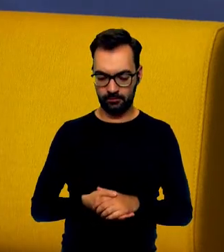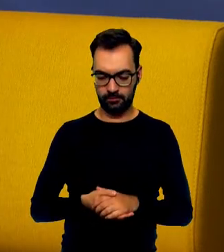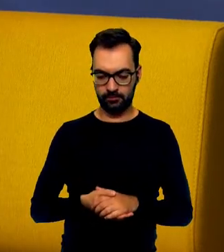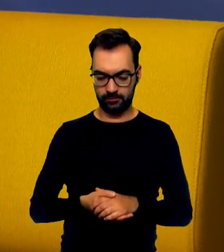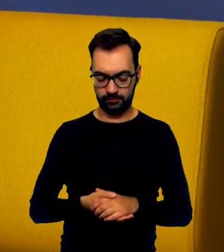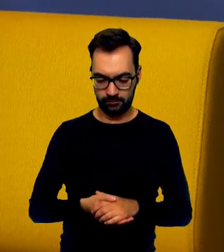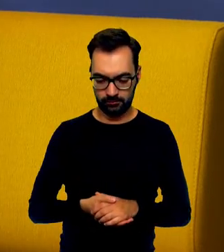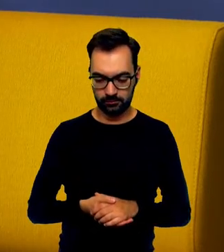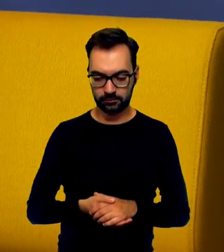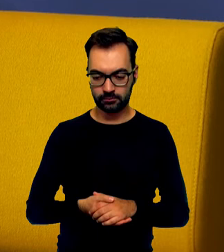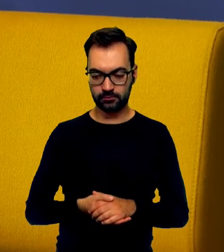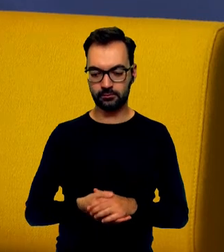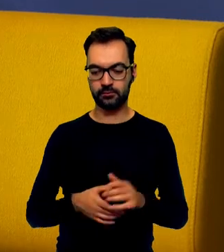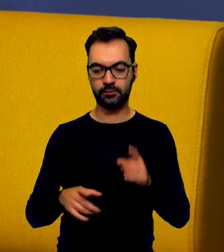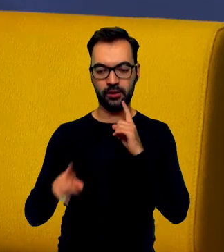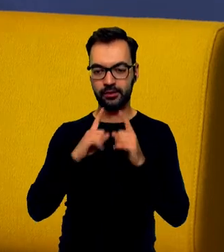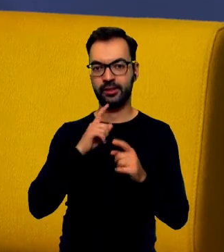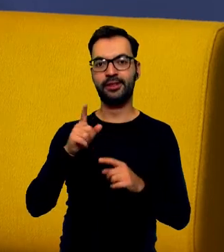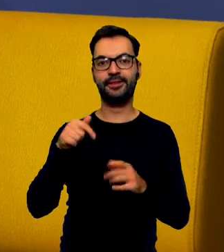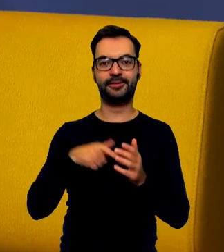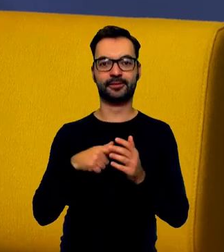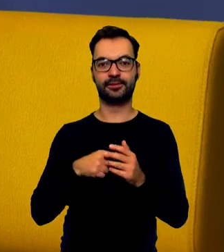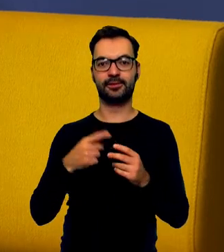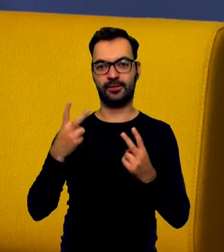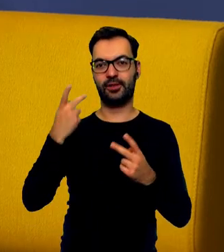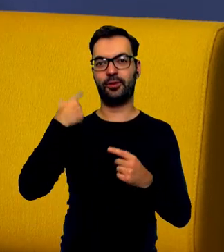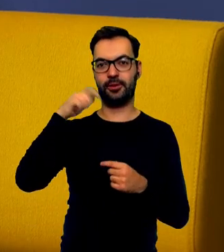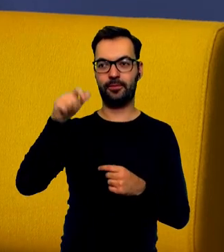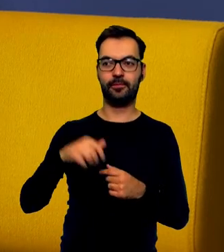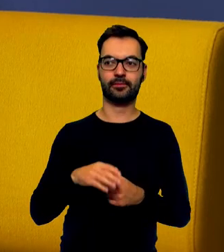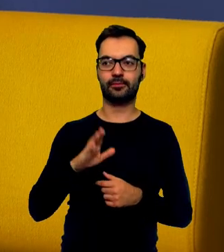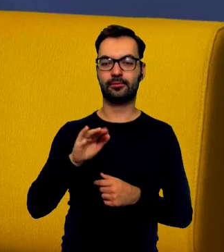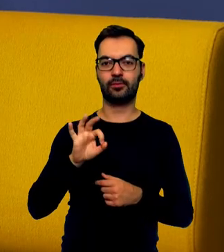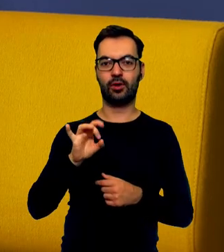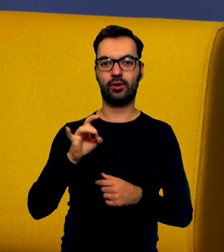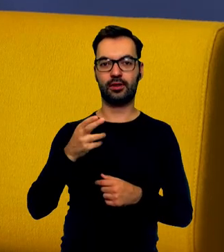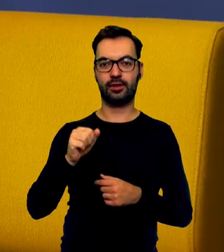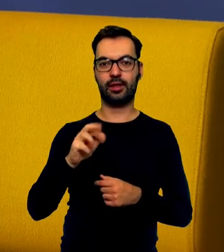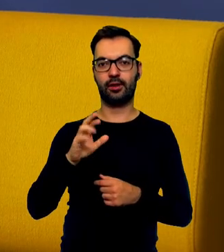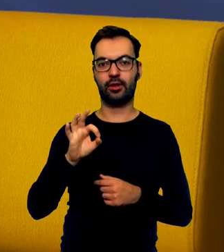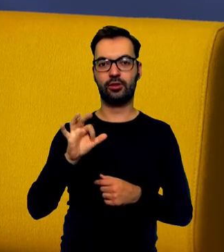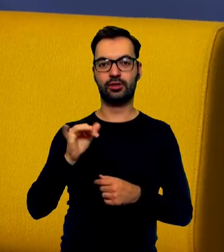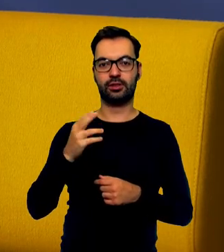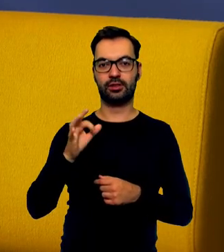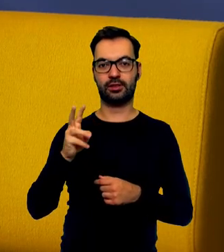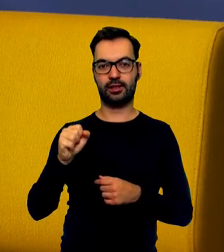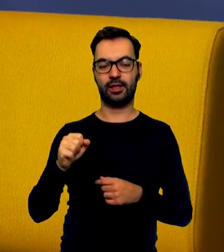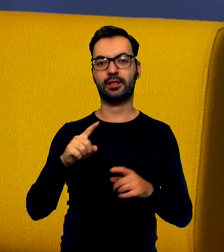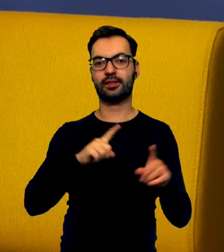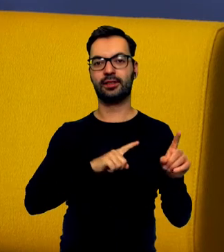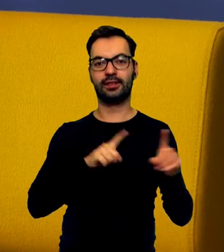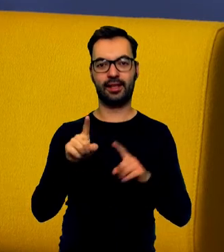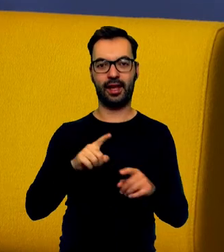Porozmawiałem też z osobą, która jest bardzo ważna dla powstania tej książki, czyli z Bogną Rosińską ze znaku